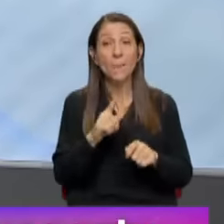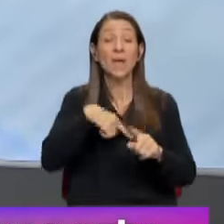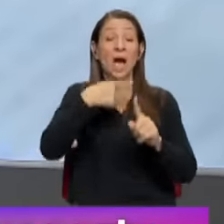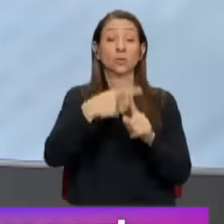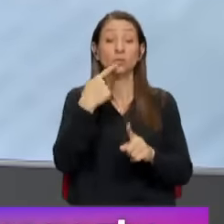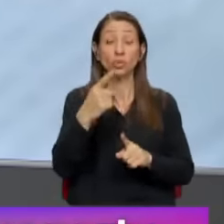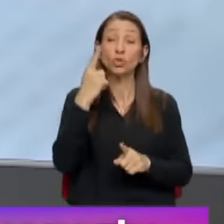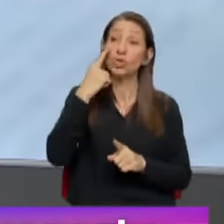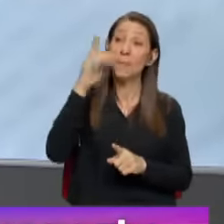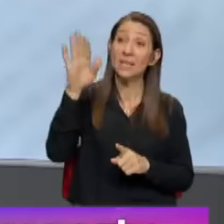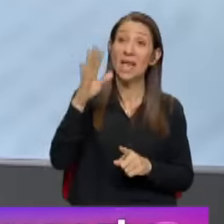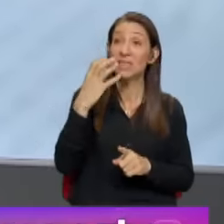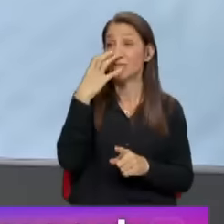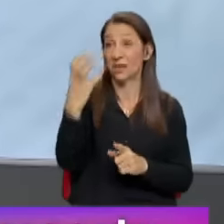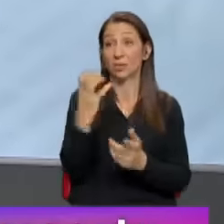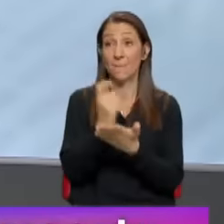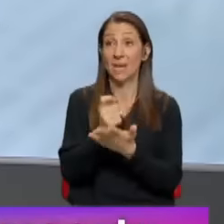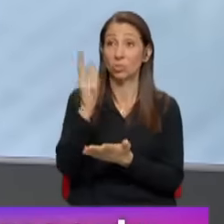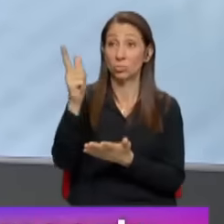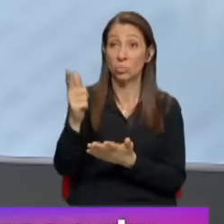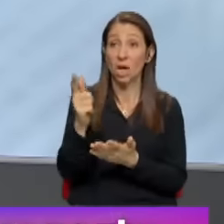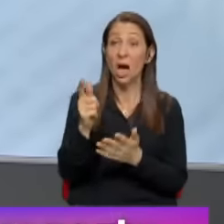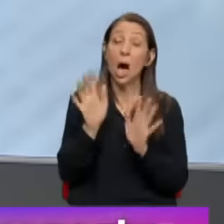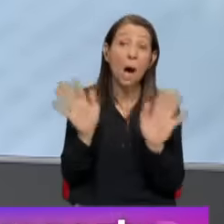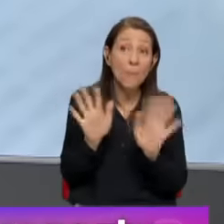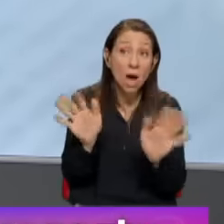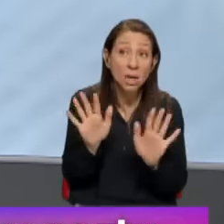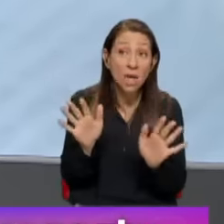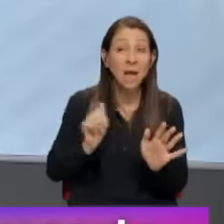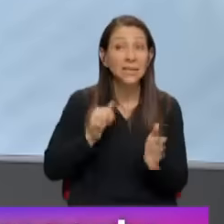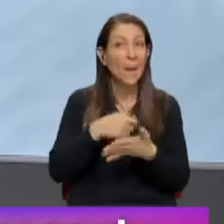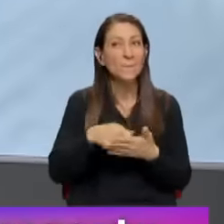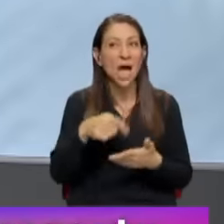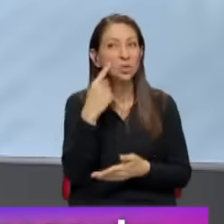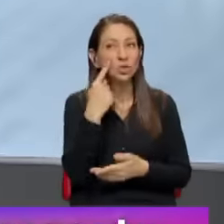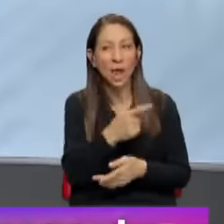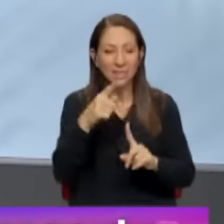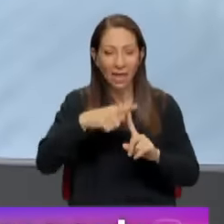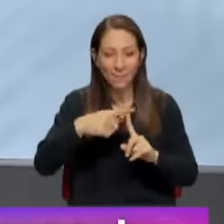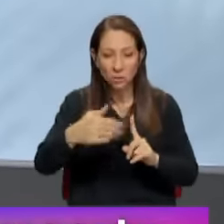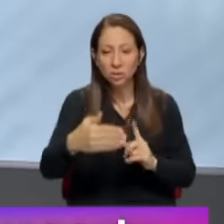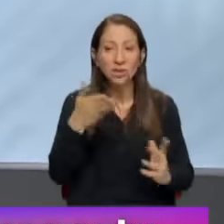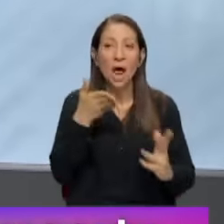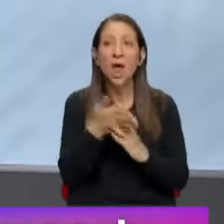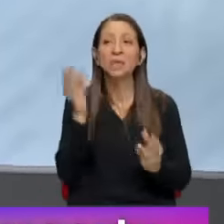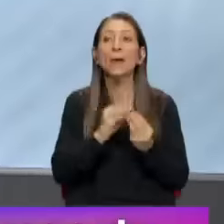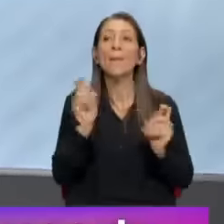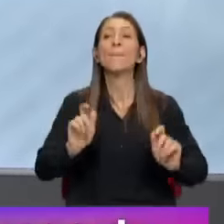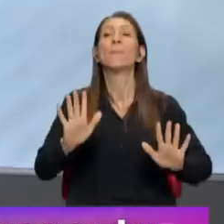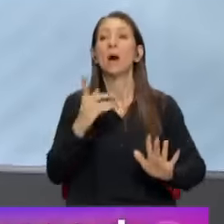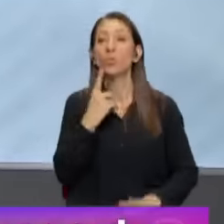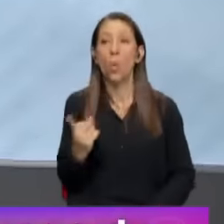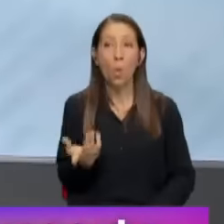diyor ki hükümete tavsiye mektubu gönderiyor. Aman ha, asgari ücretliye Temmuz'da ara zam falan yapmayın